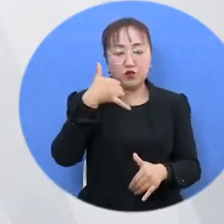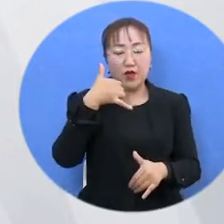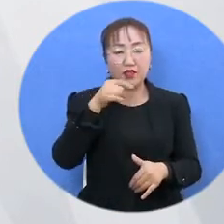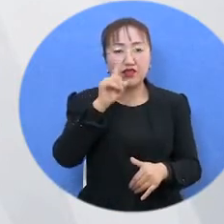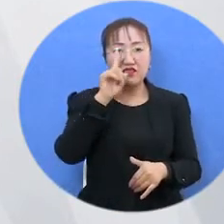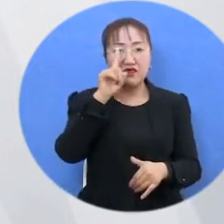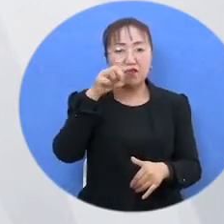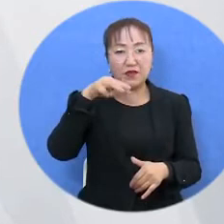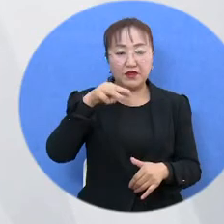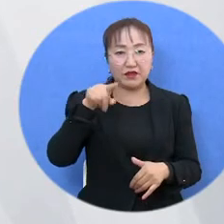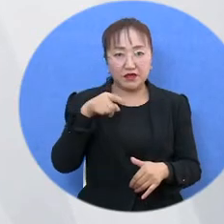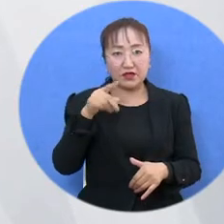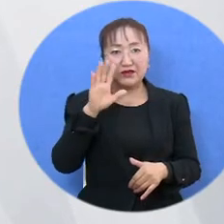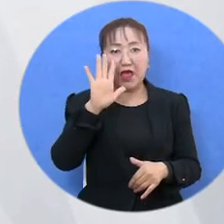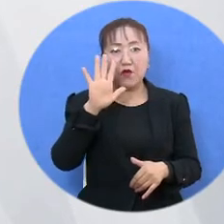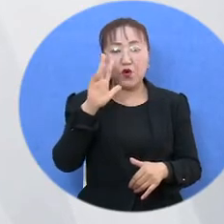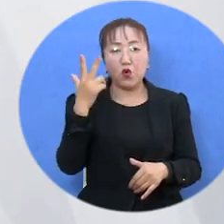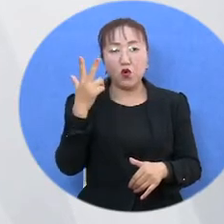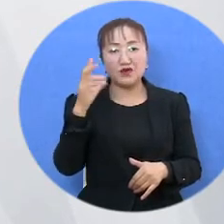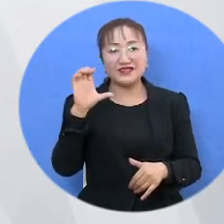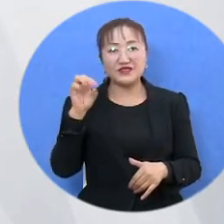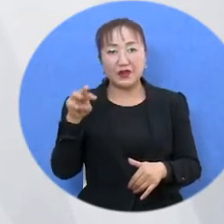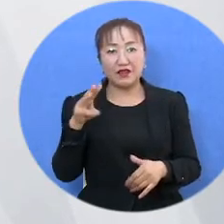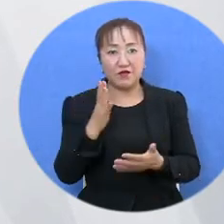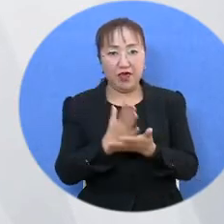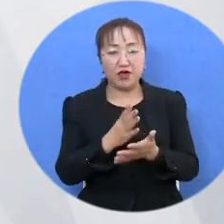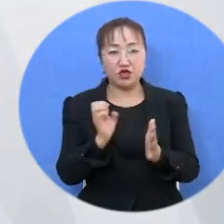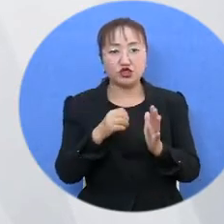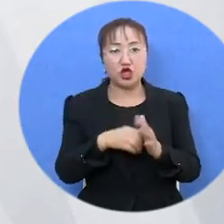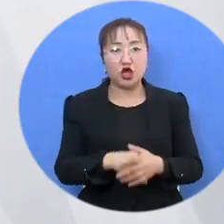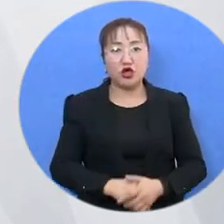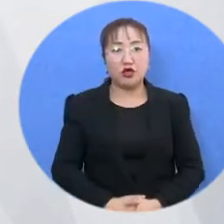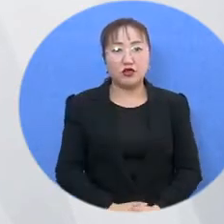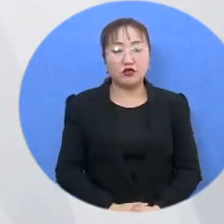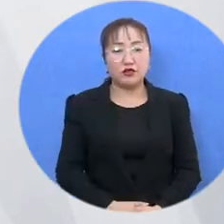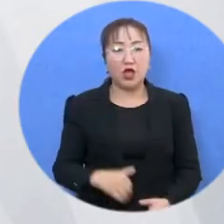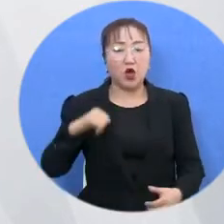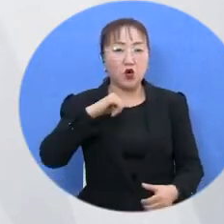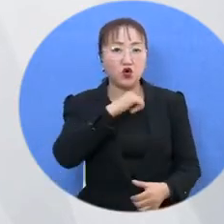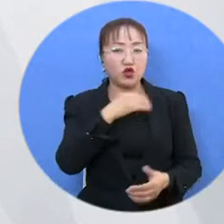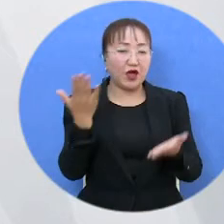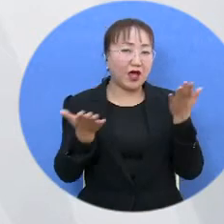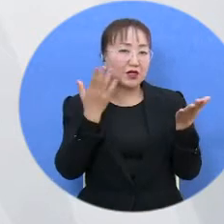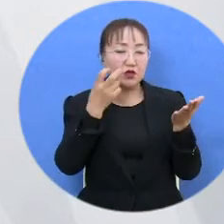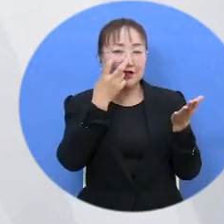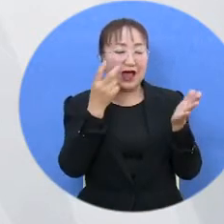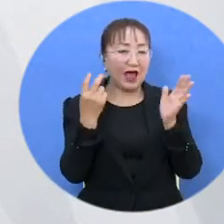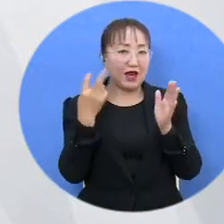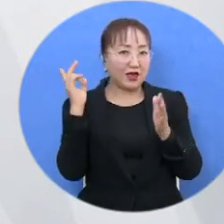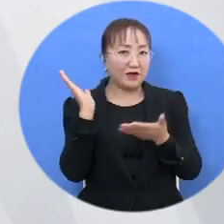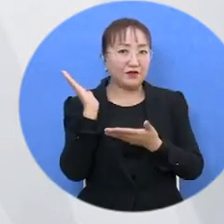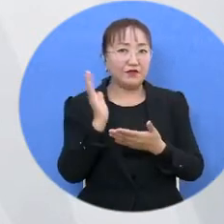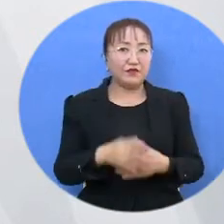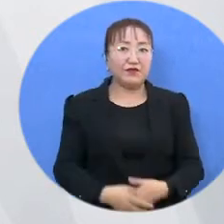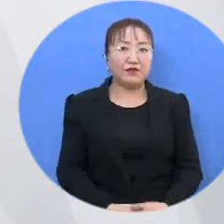1 м 53 см байгаа бол дундаж үзүүлэлт нь 1 м 43 байна хүүхдүүдээ. Хаа нарых ямар вэ? Харьцуулж үзээрэй. За хөвгүүдийнх